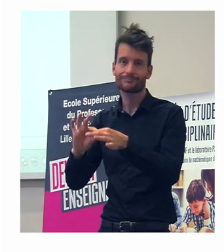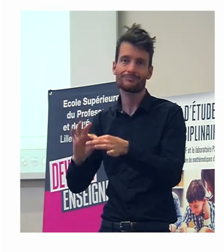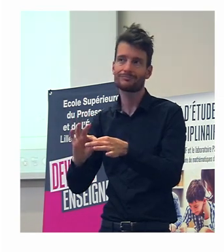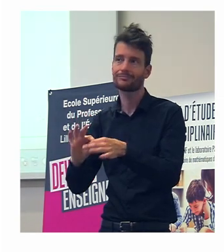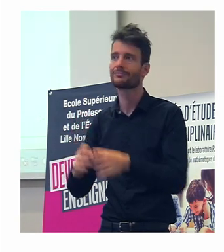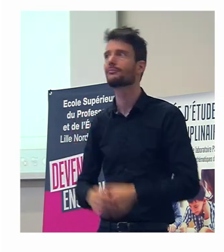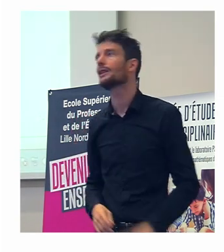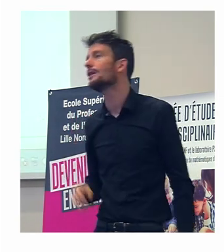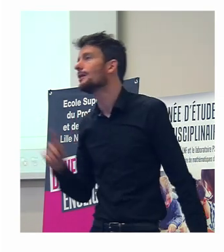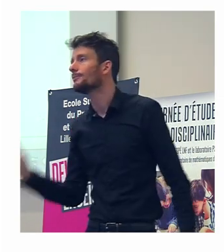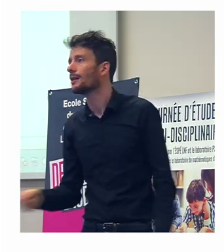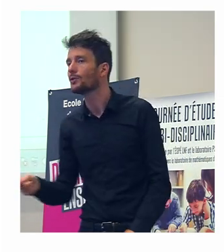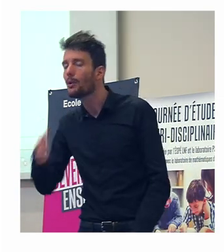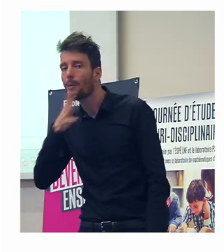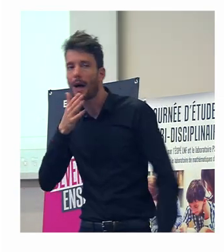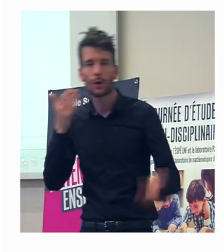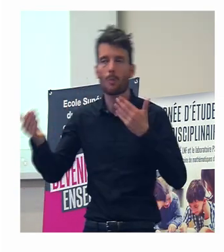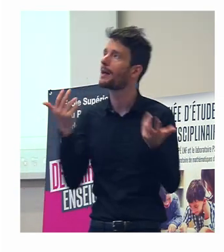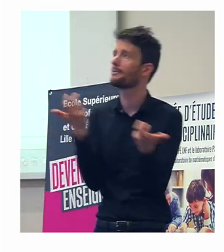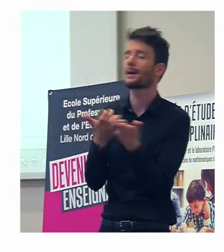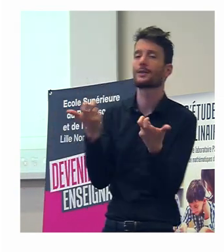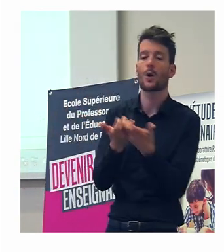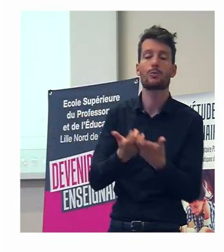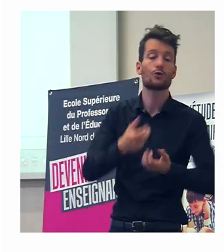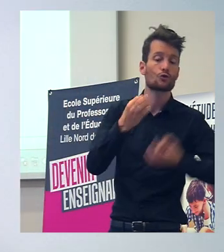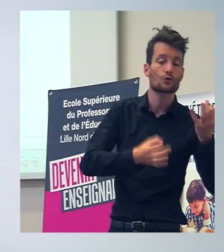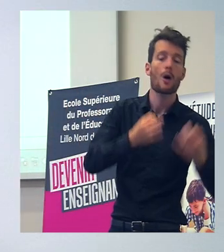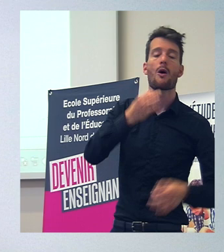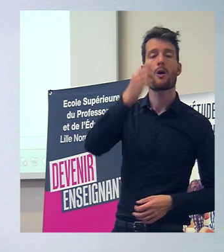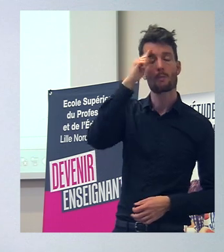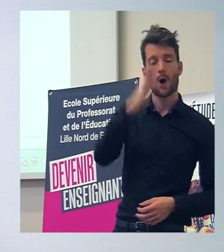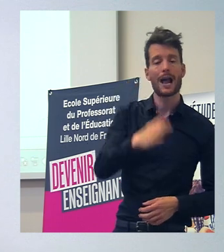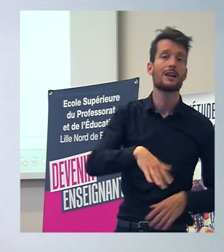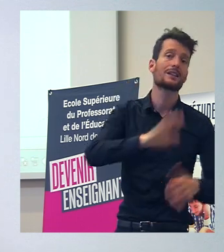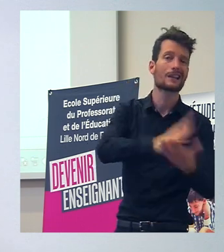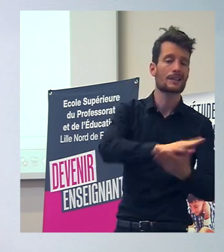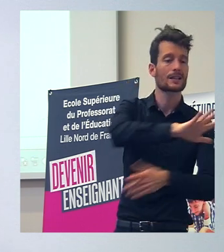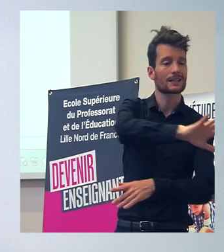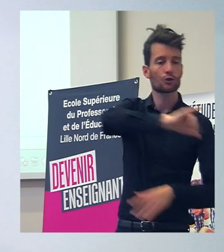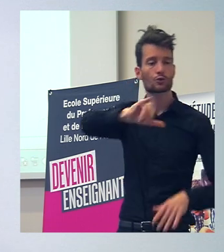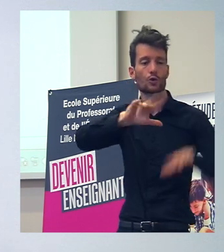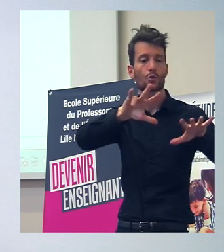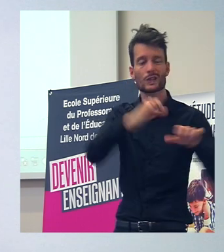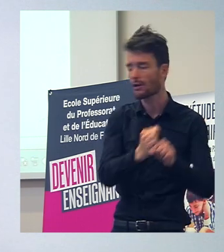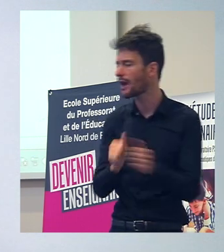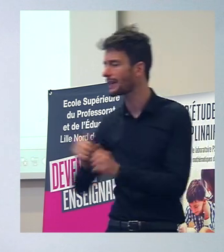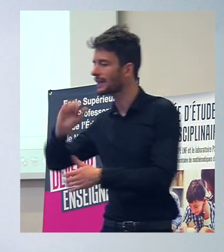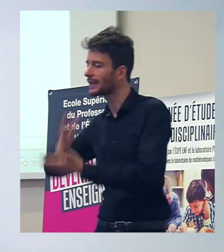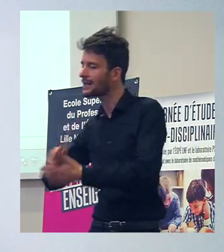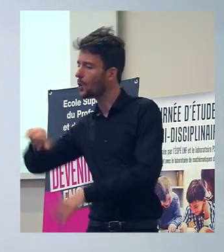de comparer le jugement moral d'une classe de 5-8 ans avec une classe de 11-12